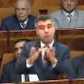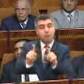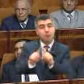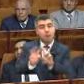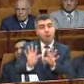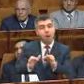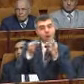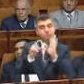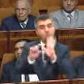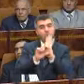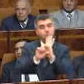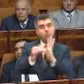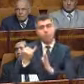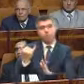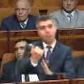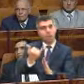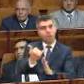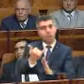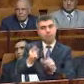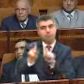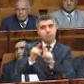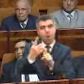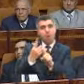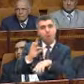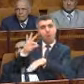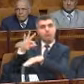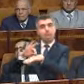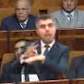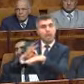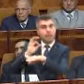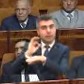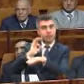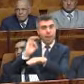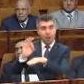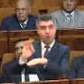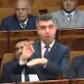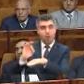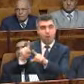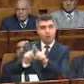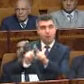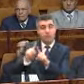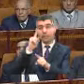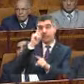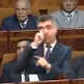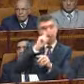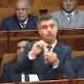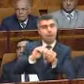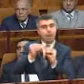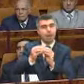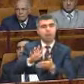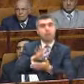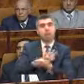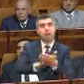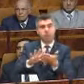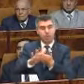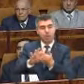جدا، الا ان هذه الحشره اللي جات ادات الخضر واليابس وصبحوا الفلاحه كما كيقولوا لا